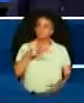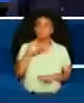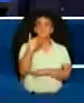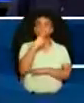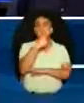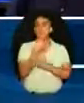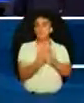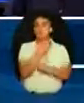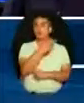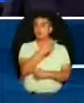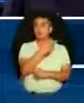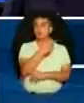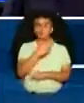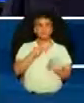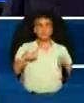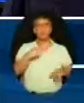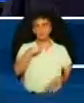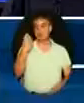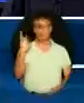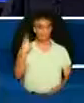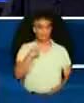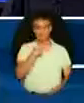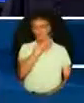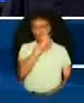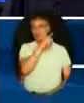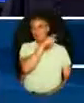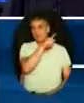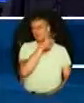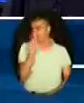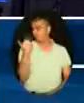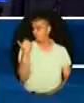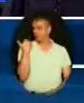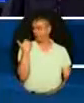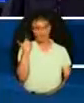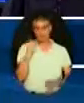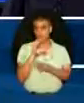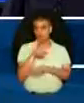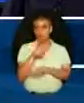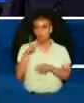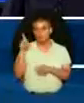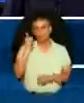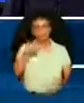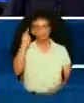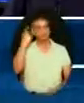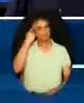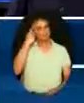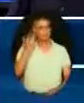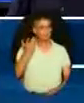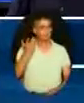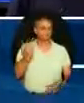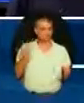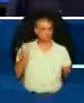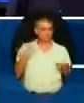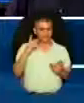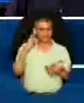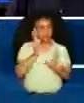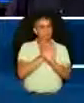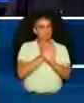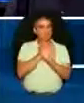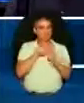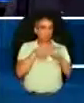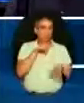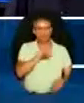שהמדינה הקימה, שלטון הימים, כמו שאמרתי לריקלין ידידי לפני השידור, שהם צריכים לשבת על... אין פסיכיאטר בארץ